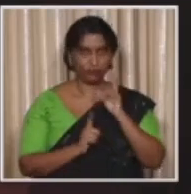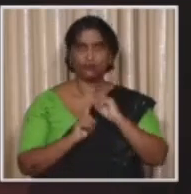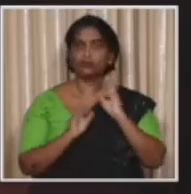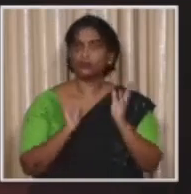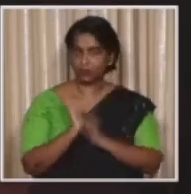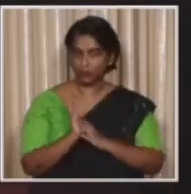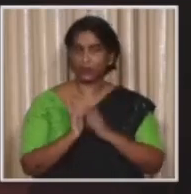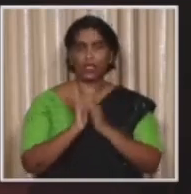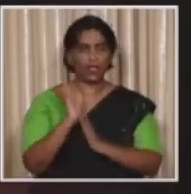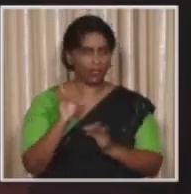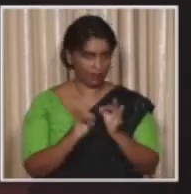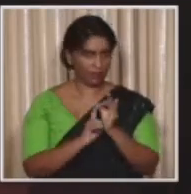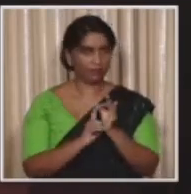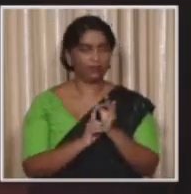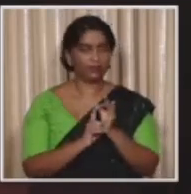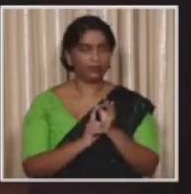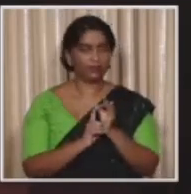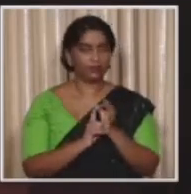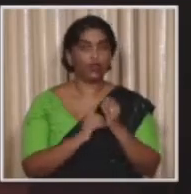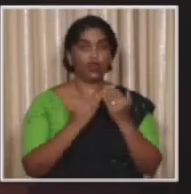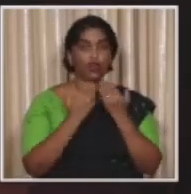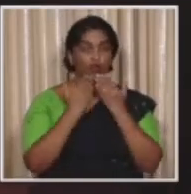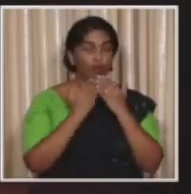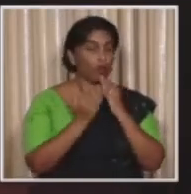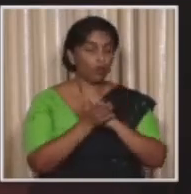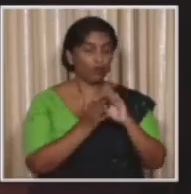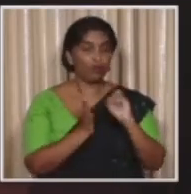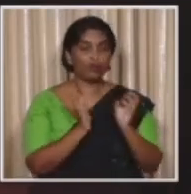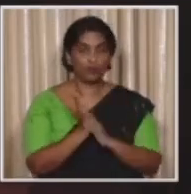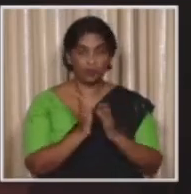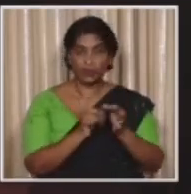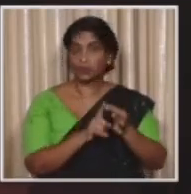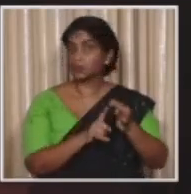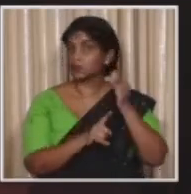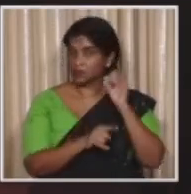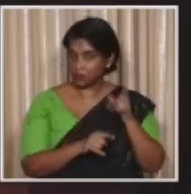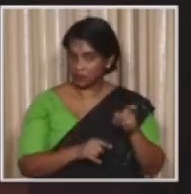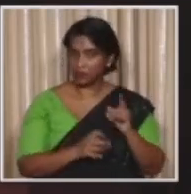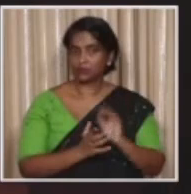අගමැතිද ඇමතිද උපයෝගීතා කොමිසමේ සභාපතිද කියන එක